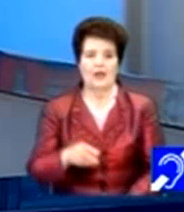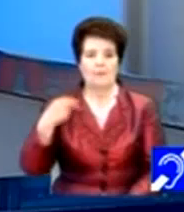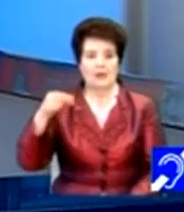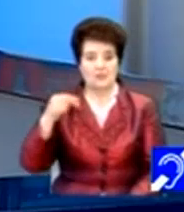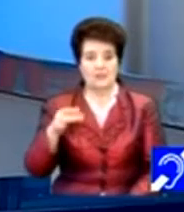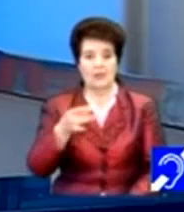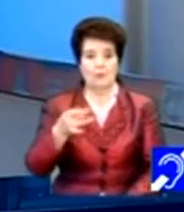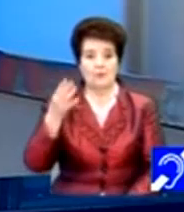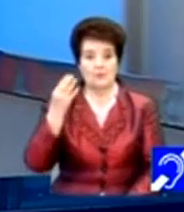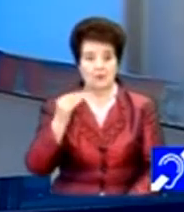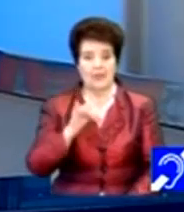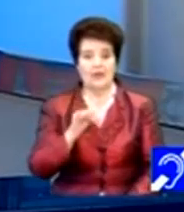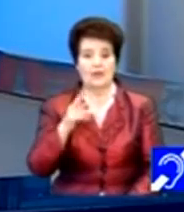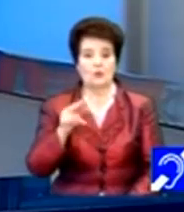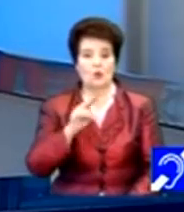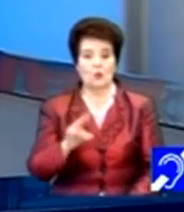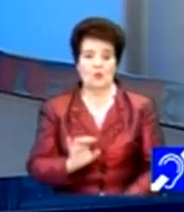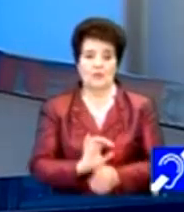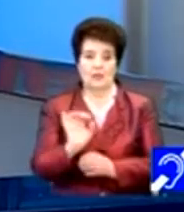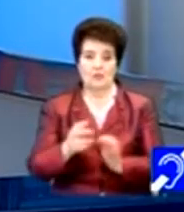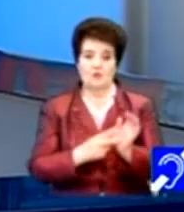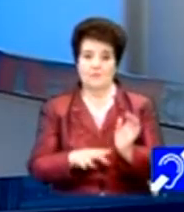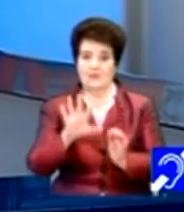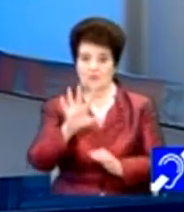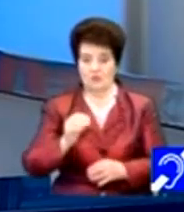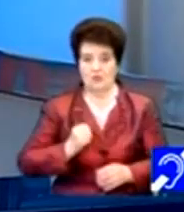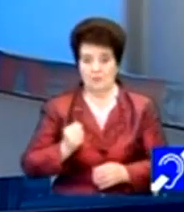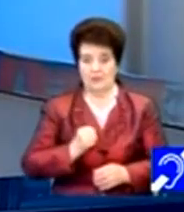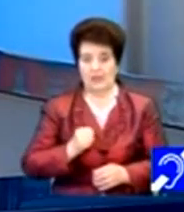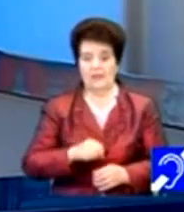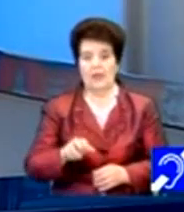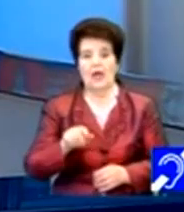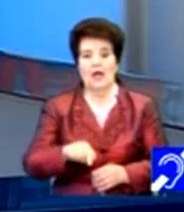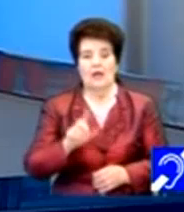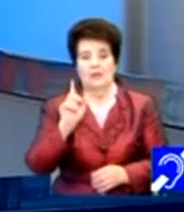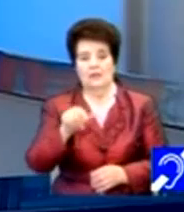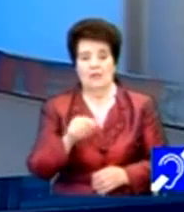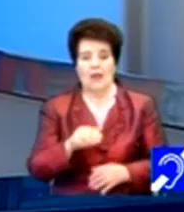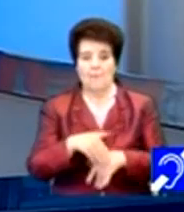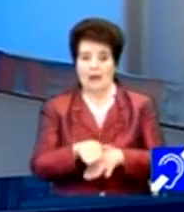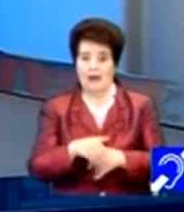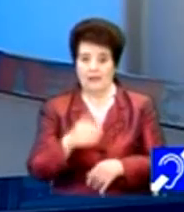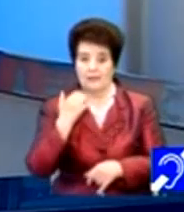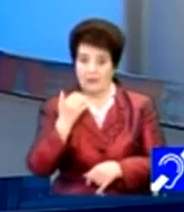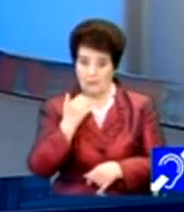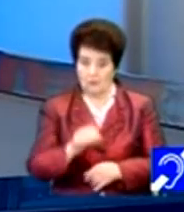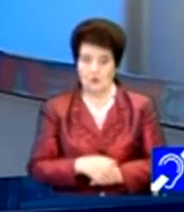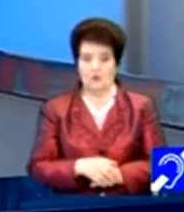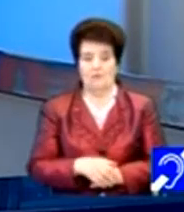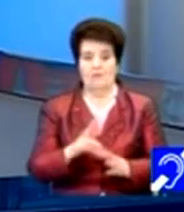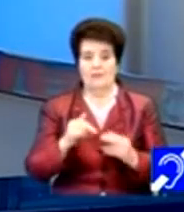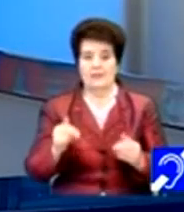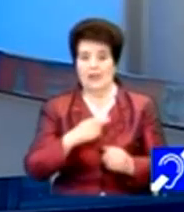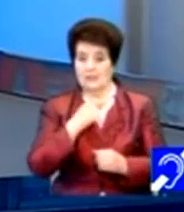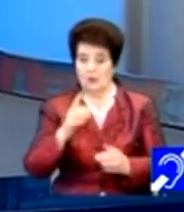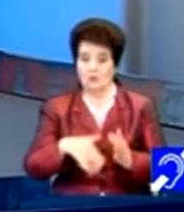Președintele Republicii Moldova, Igor Dodon, a trimis 75 de militari basarabeni la parada de la Moscova. Federația Rusă este